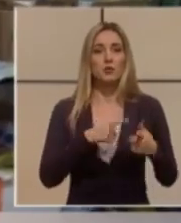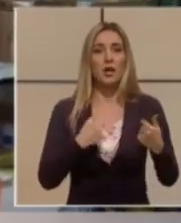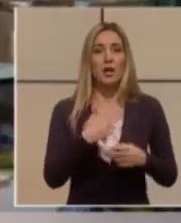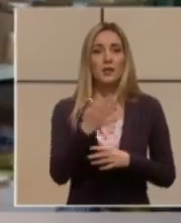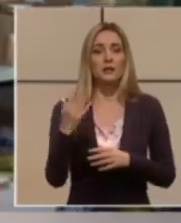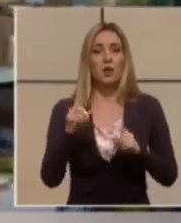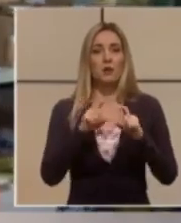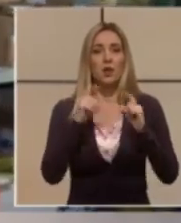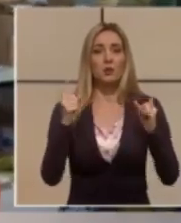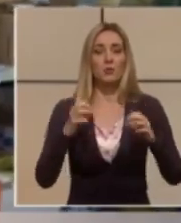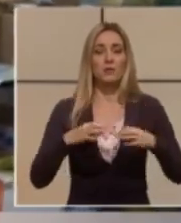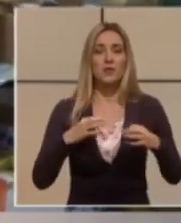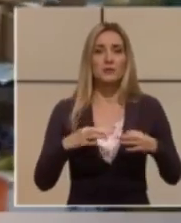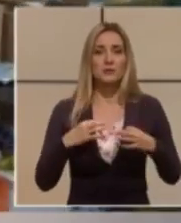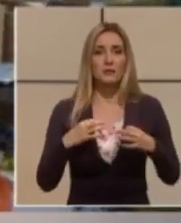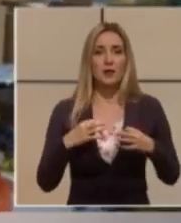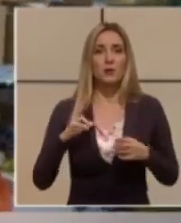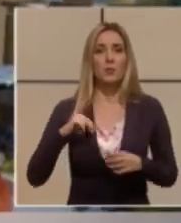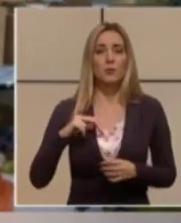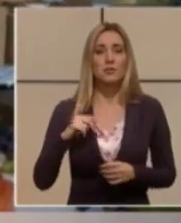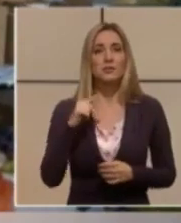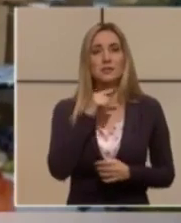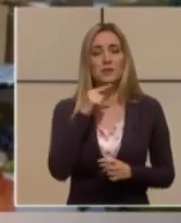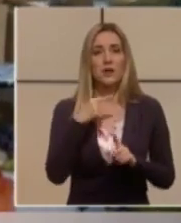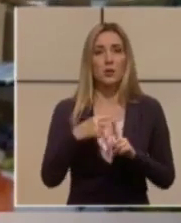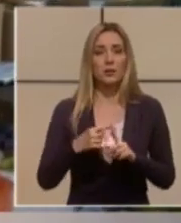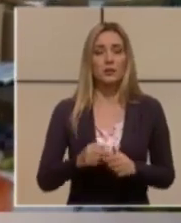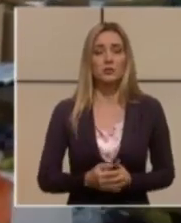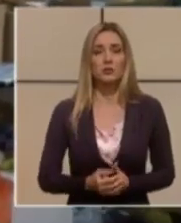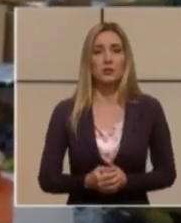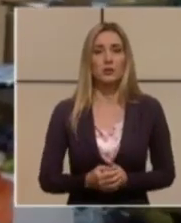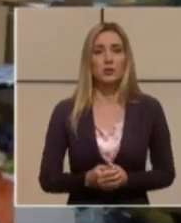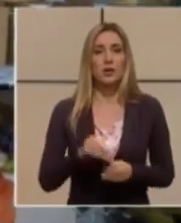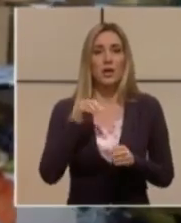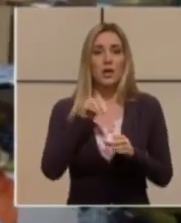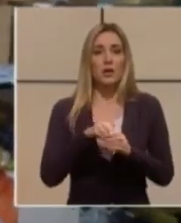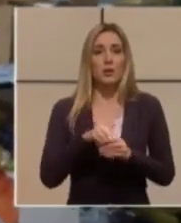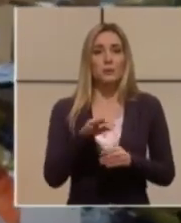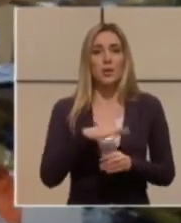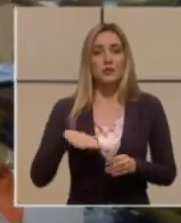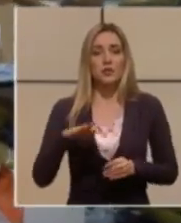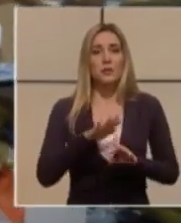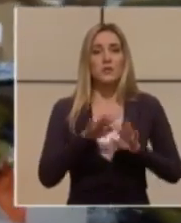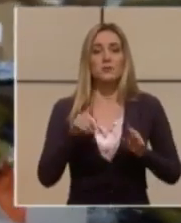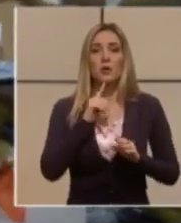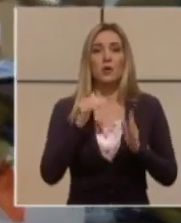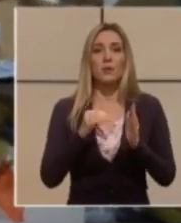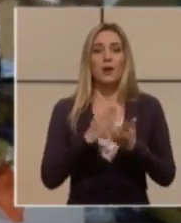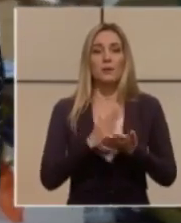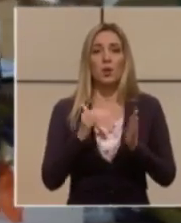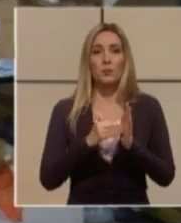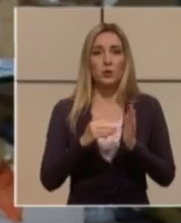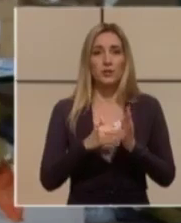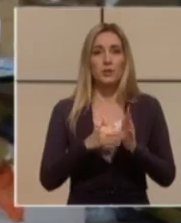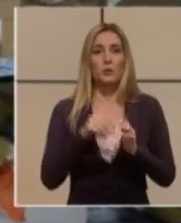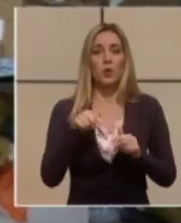domovima zdravlja, policiji, Crvenom križu, mještanima i svima kojima je bilo potrebno.